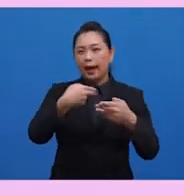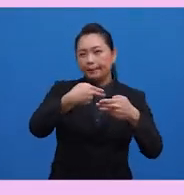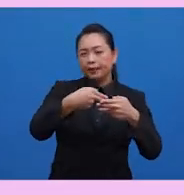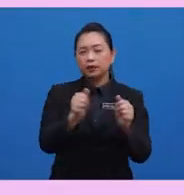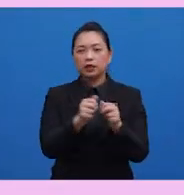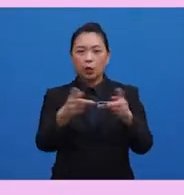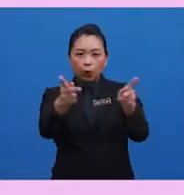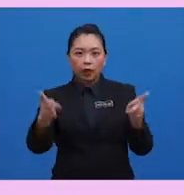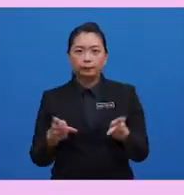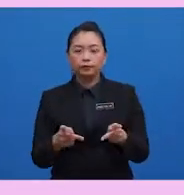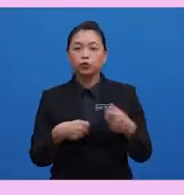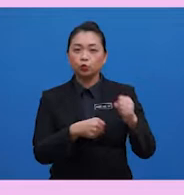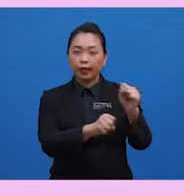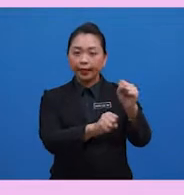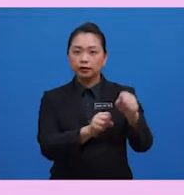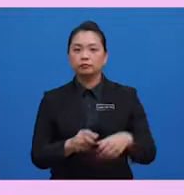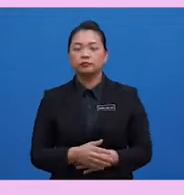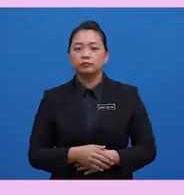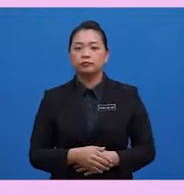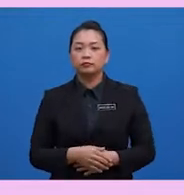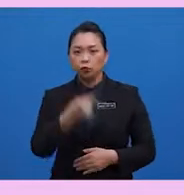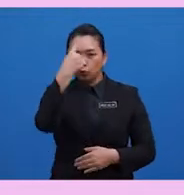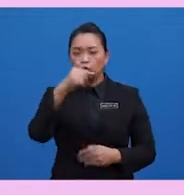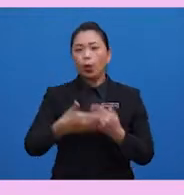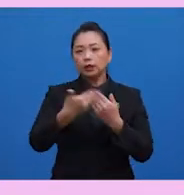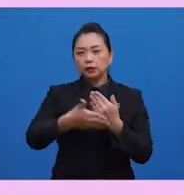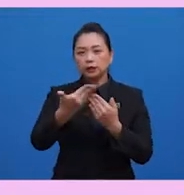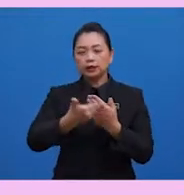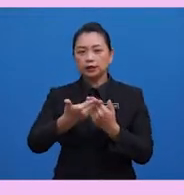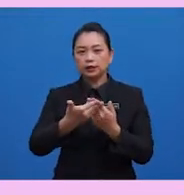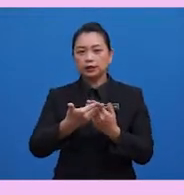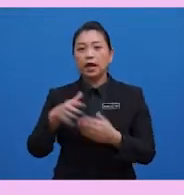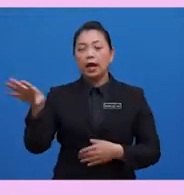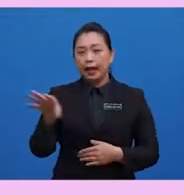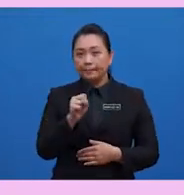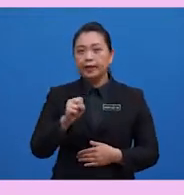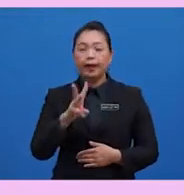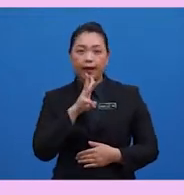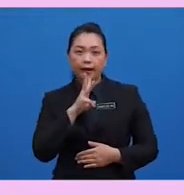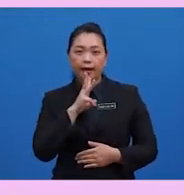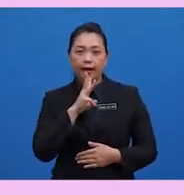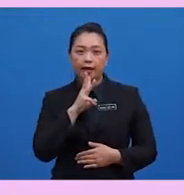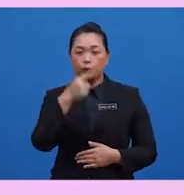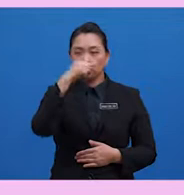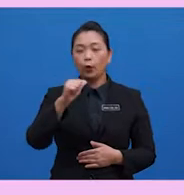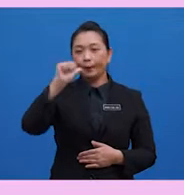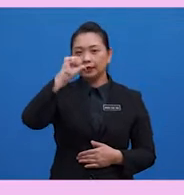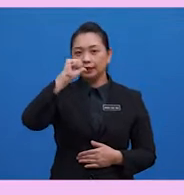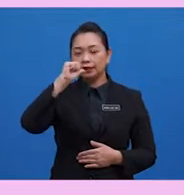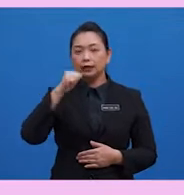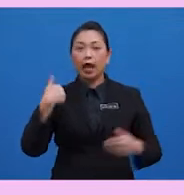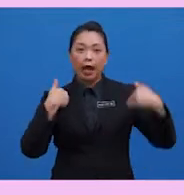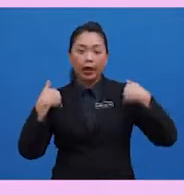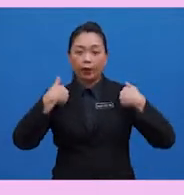tasik dan sungai. Tujuannya untuk memudahkan penternak mengambil sumber air untuk minuman